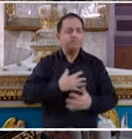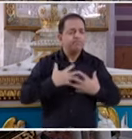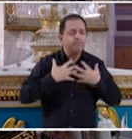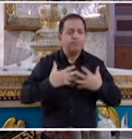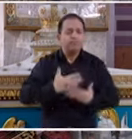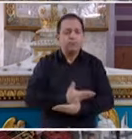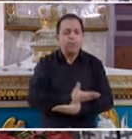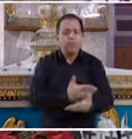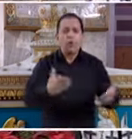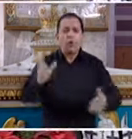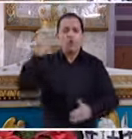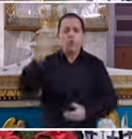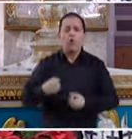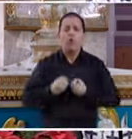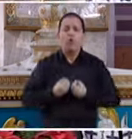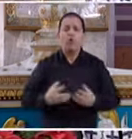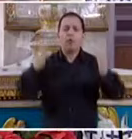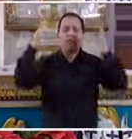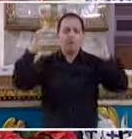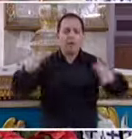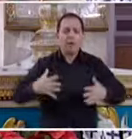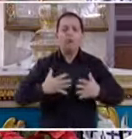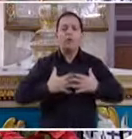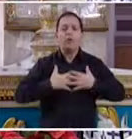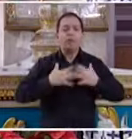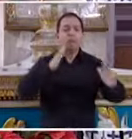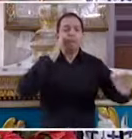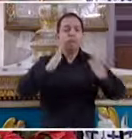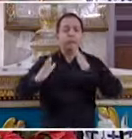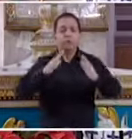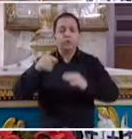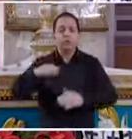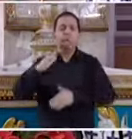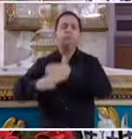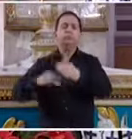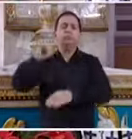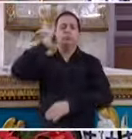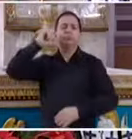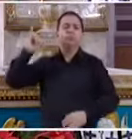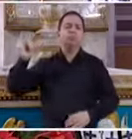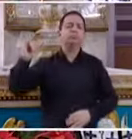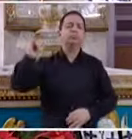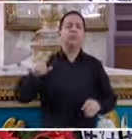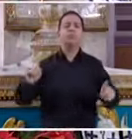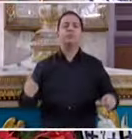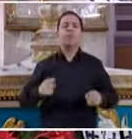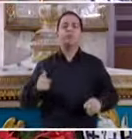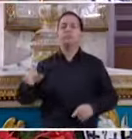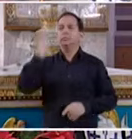αυτού έλθει θυμάς, τι αυτού θεία χάρη και φιλανθρωπία, πάντοτε νυν και αεί και εις αιώνας των